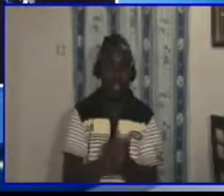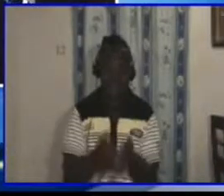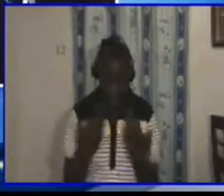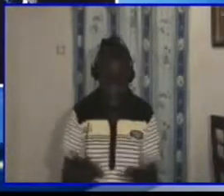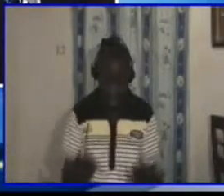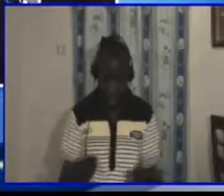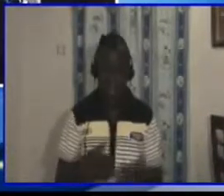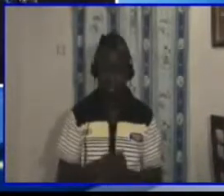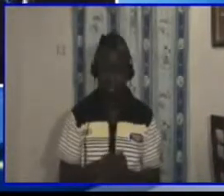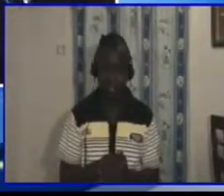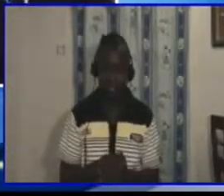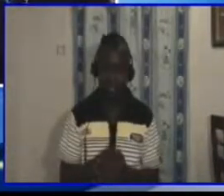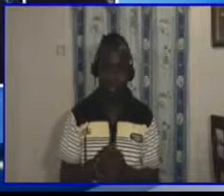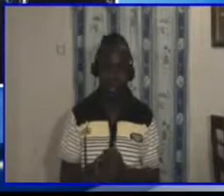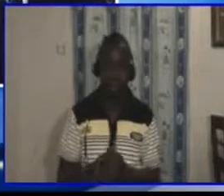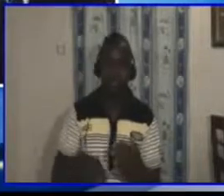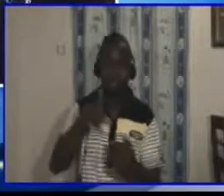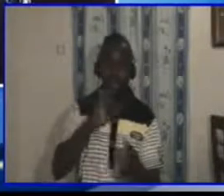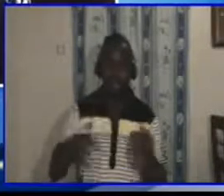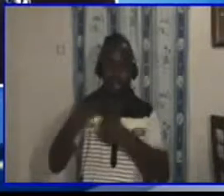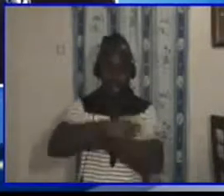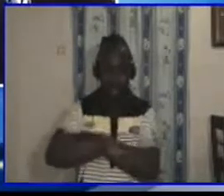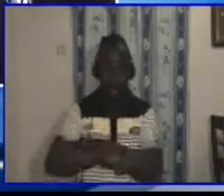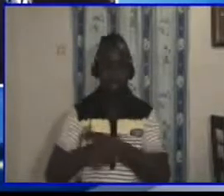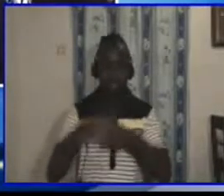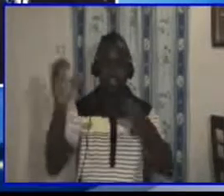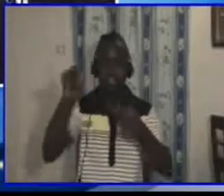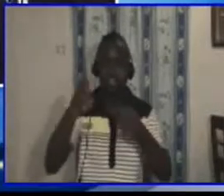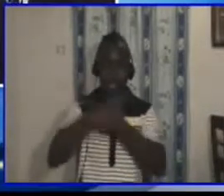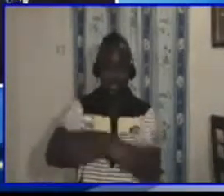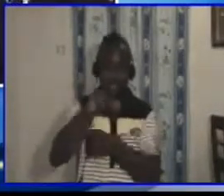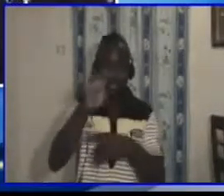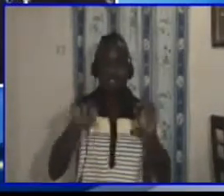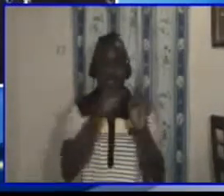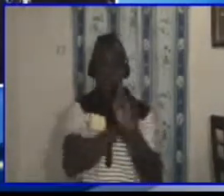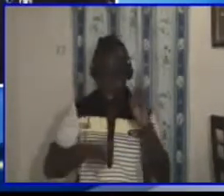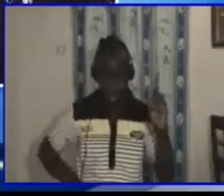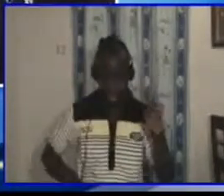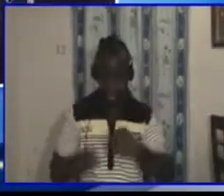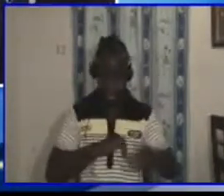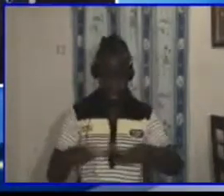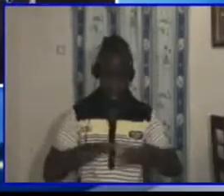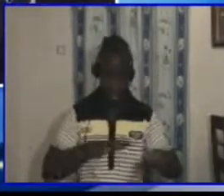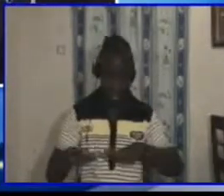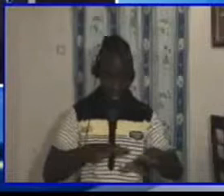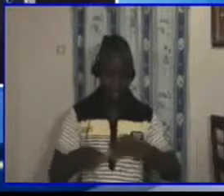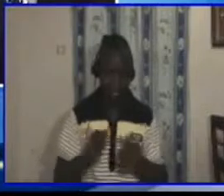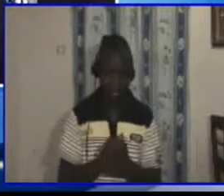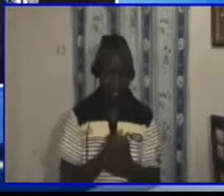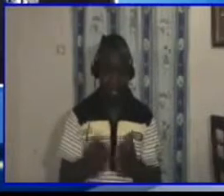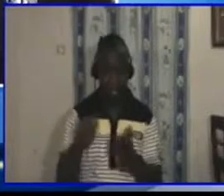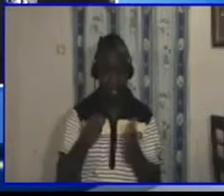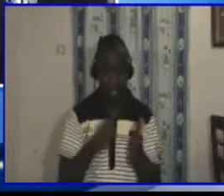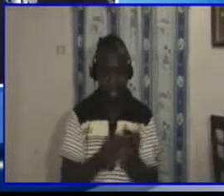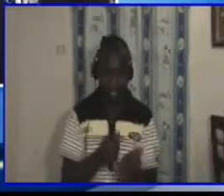questo è il tempo questo è il giorno il